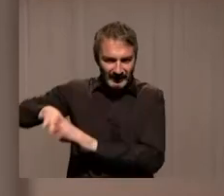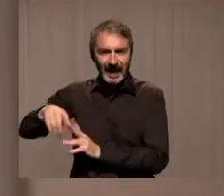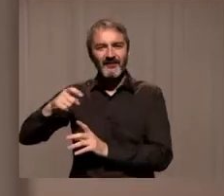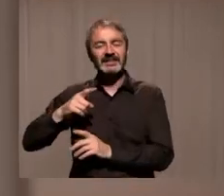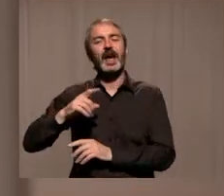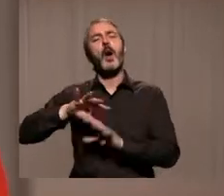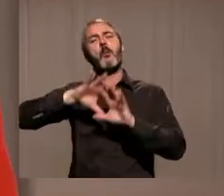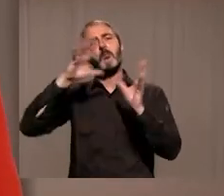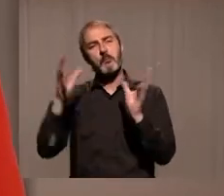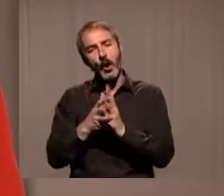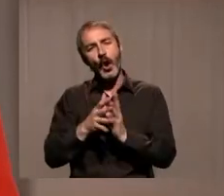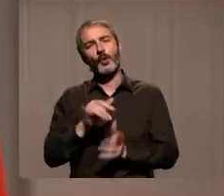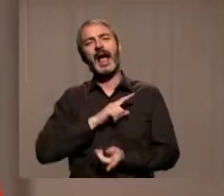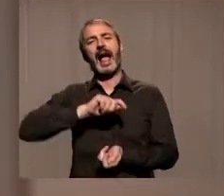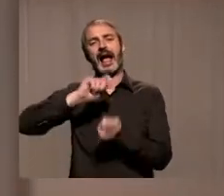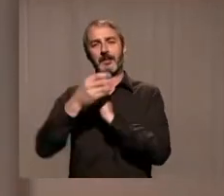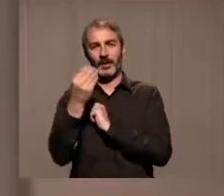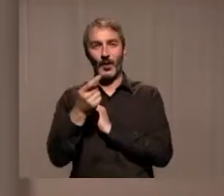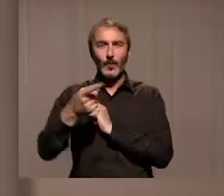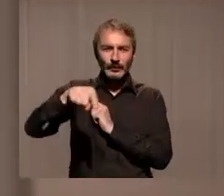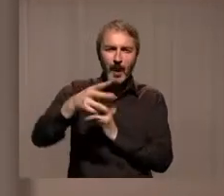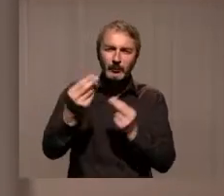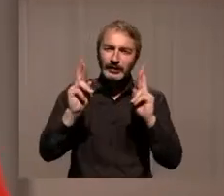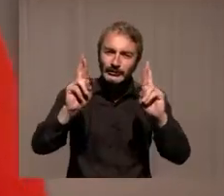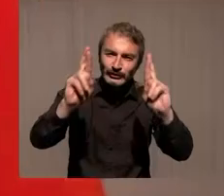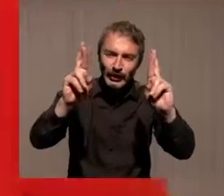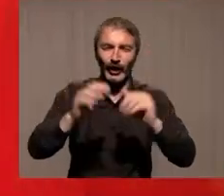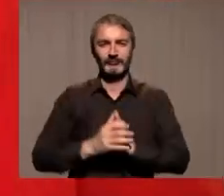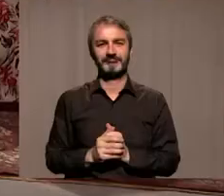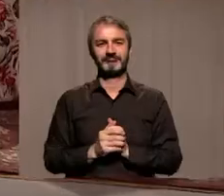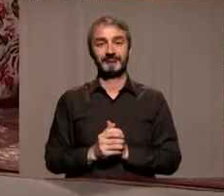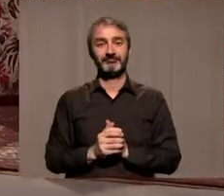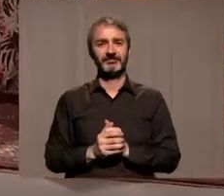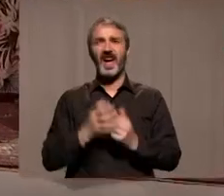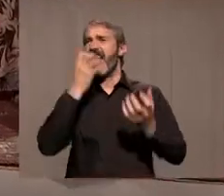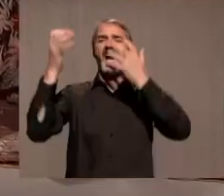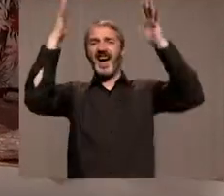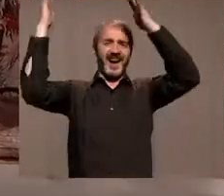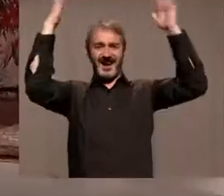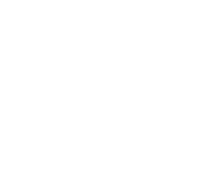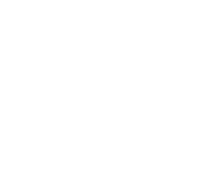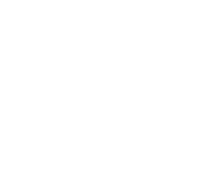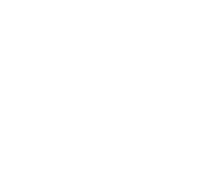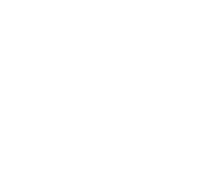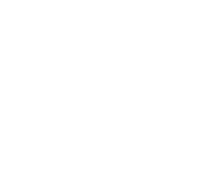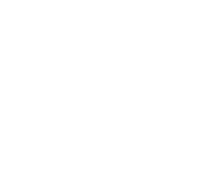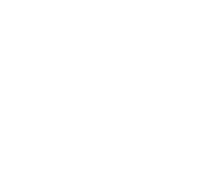hem sabut fer nosaltres. Que tingueu moltíssima sort. Aplaudiments! Per favor! Bravo!